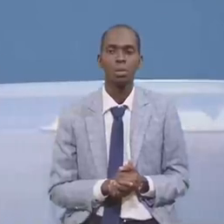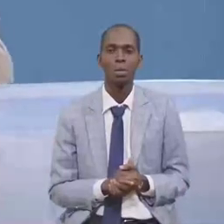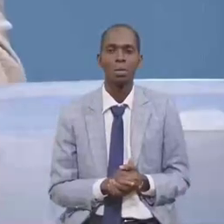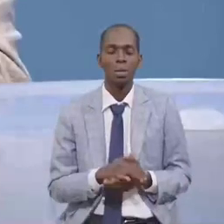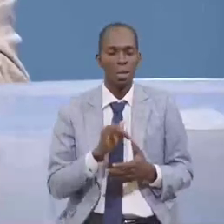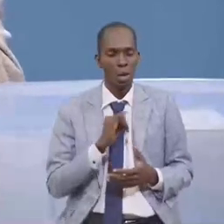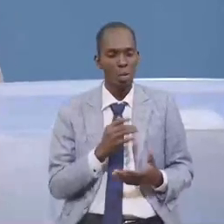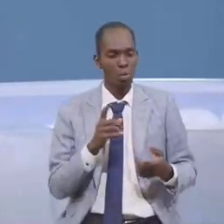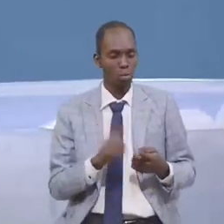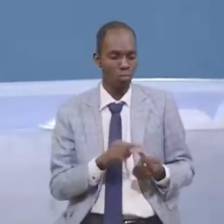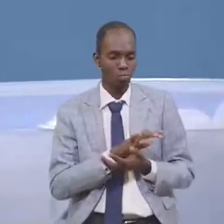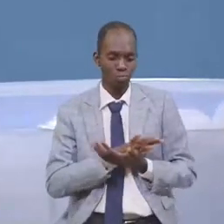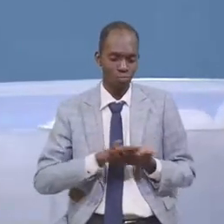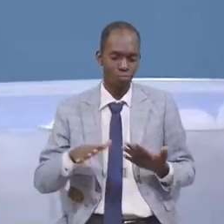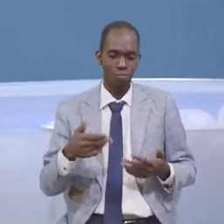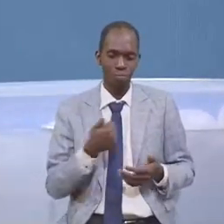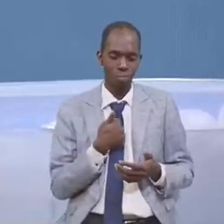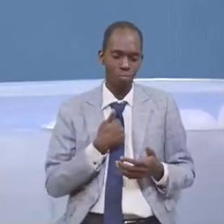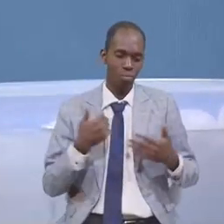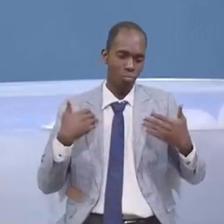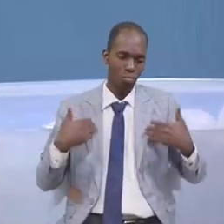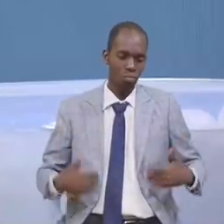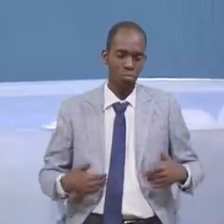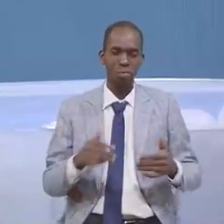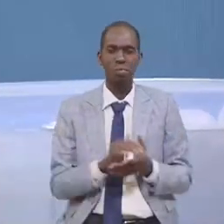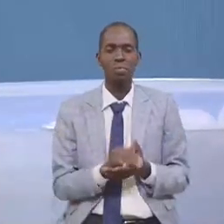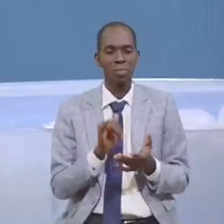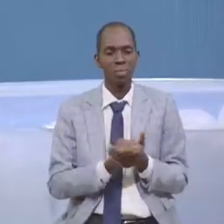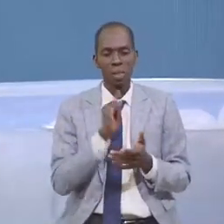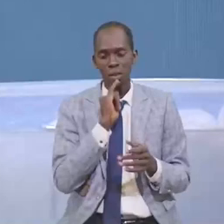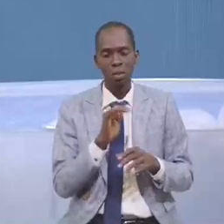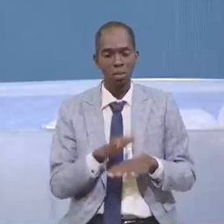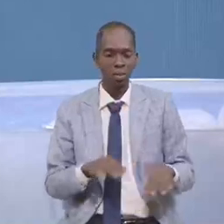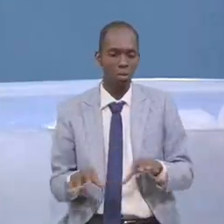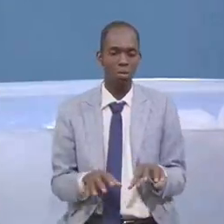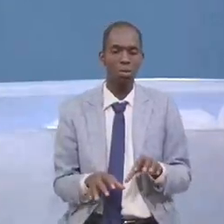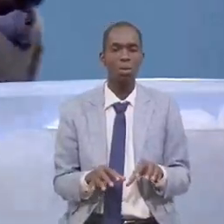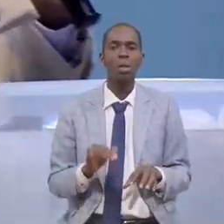Quand tu vas te laver, c'est déjà une action. Je m'habille.